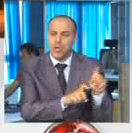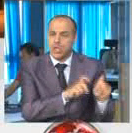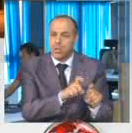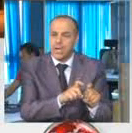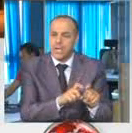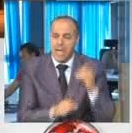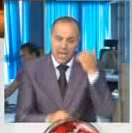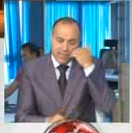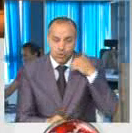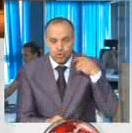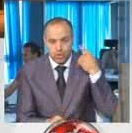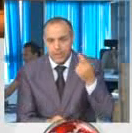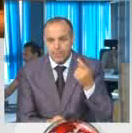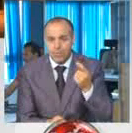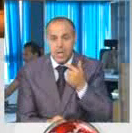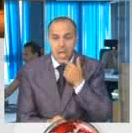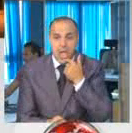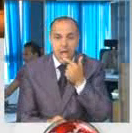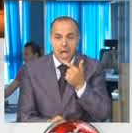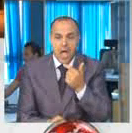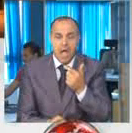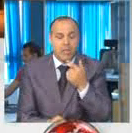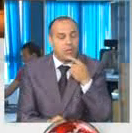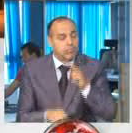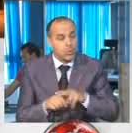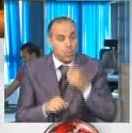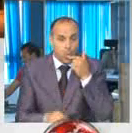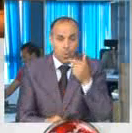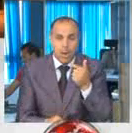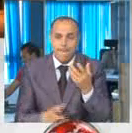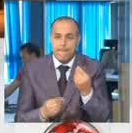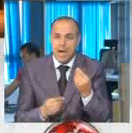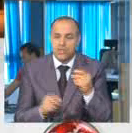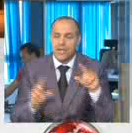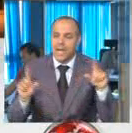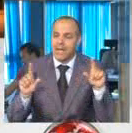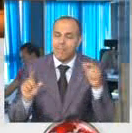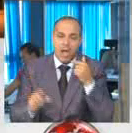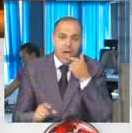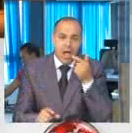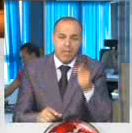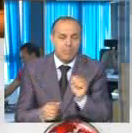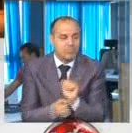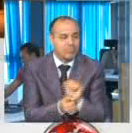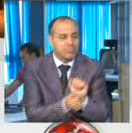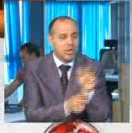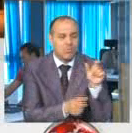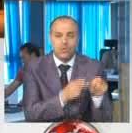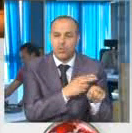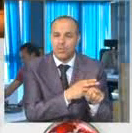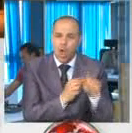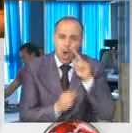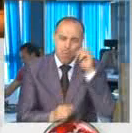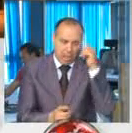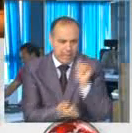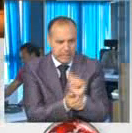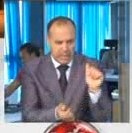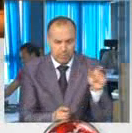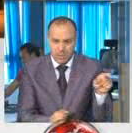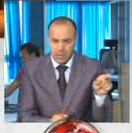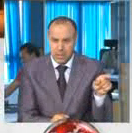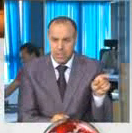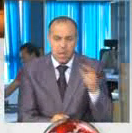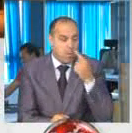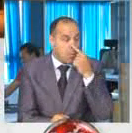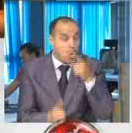يوم الاثنين القادم. ونفى الصليتي ما راج في عدد من وسائل الإعلام حول إطلاق سراح المتهم عادل الغندري